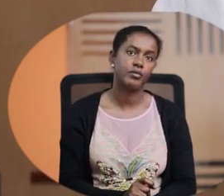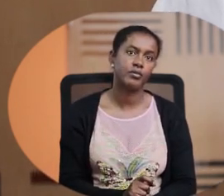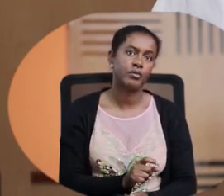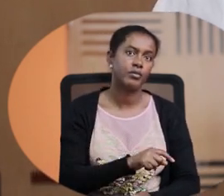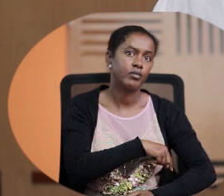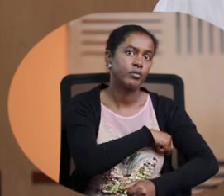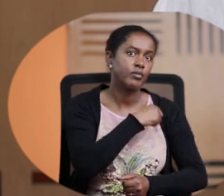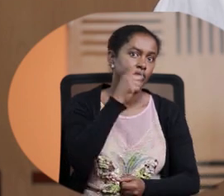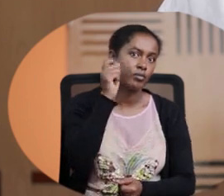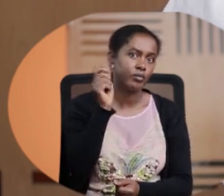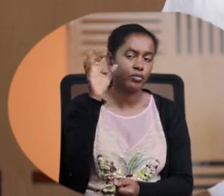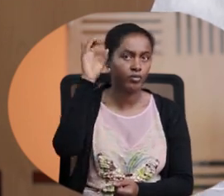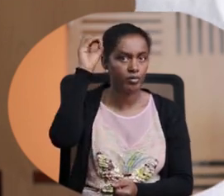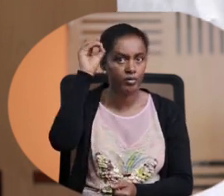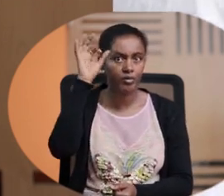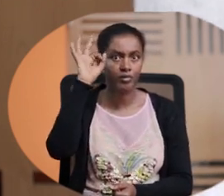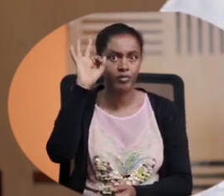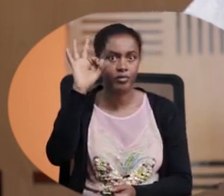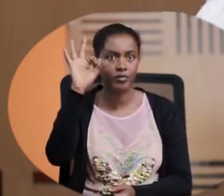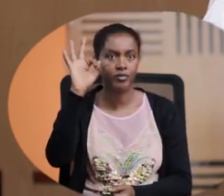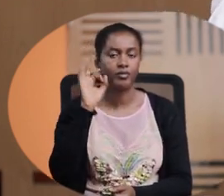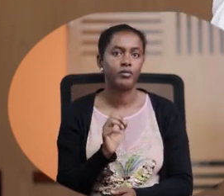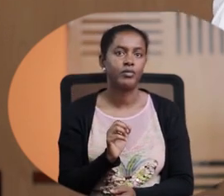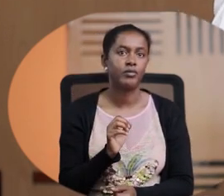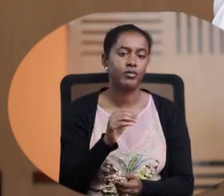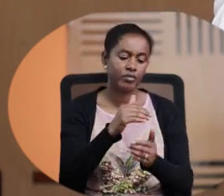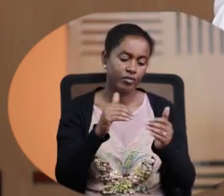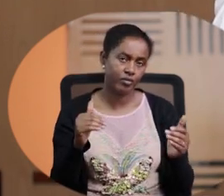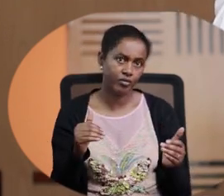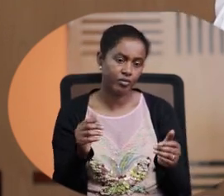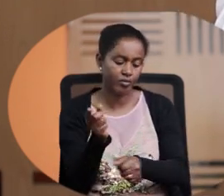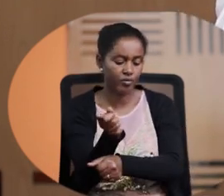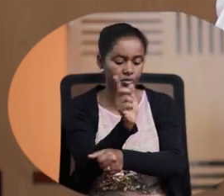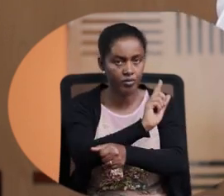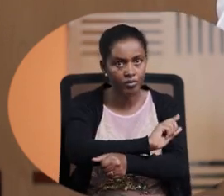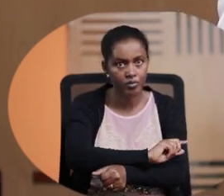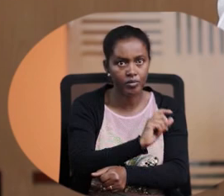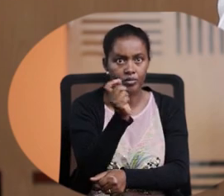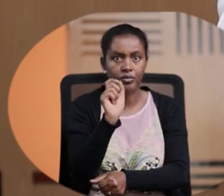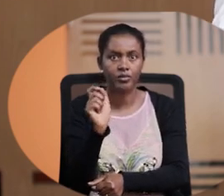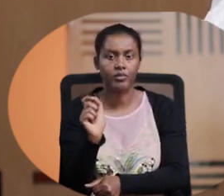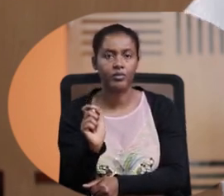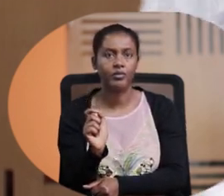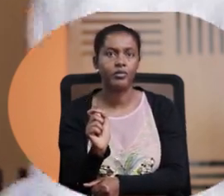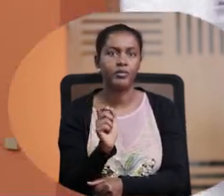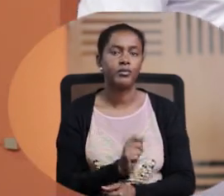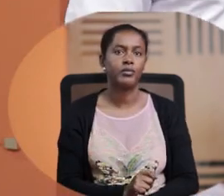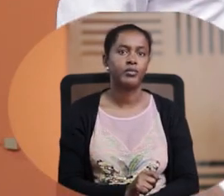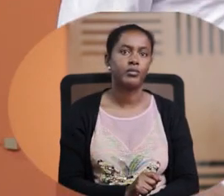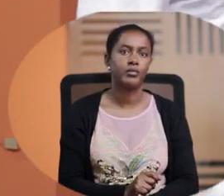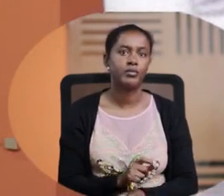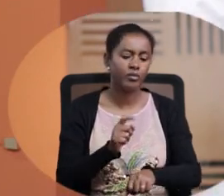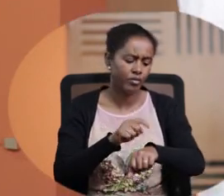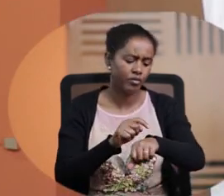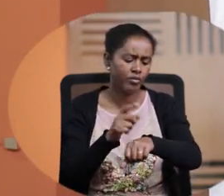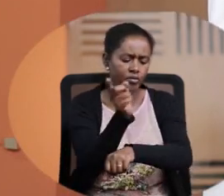chara degree Fahrenheit tin kawana asratin mu guya barrefan guya yero guya